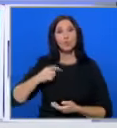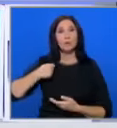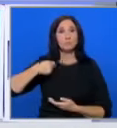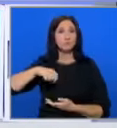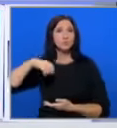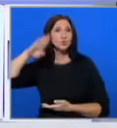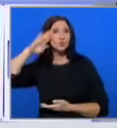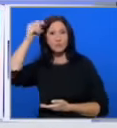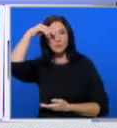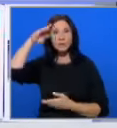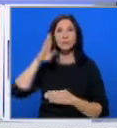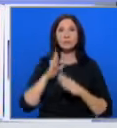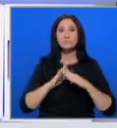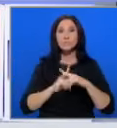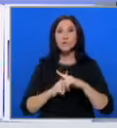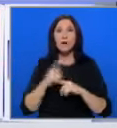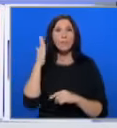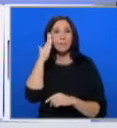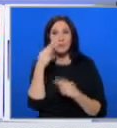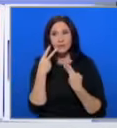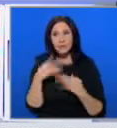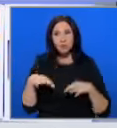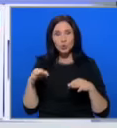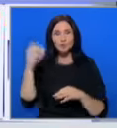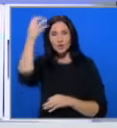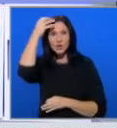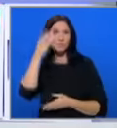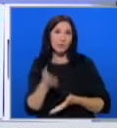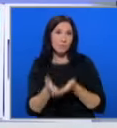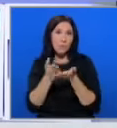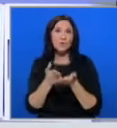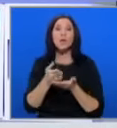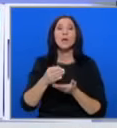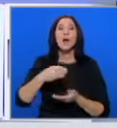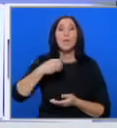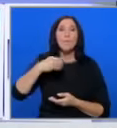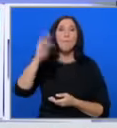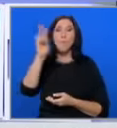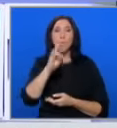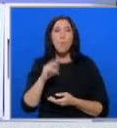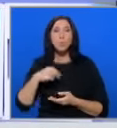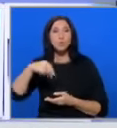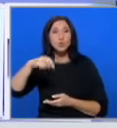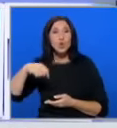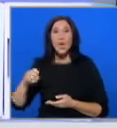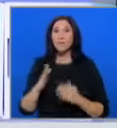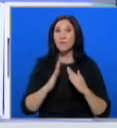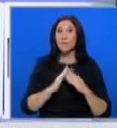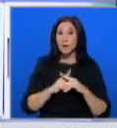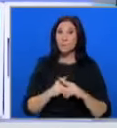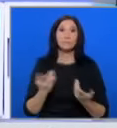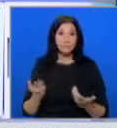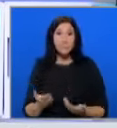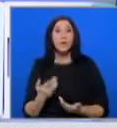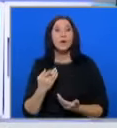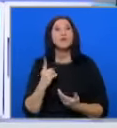изрази готовност държавата да съдейства богослуженията в храма да бъдат възстановени. Изяснява се и чия собственост е храма, руска или